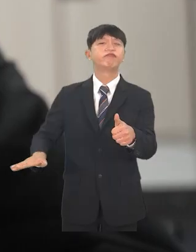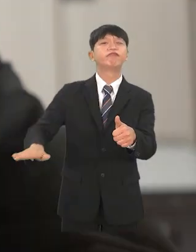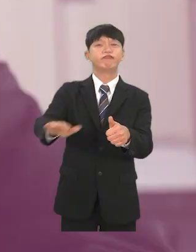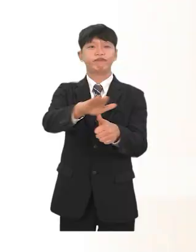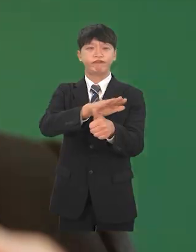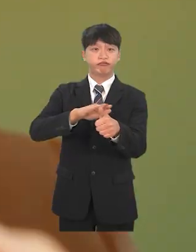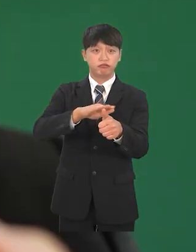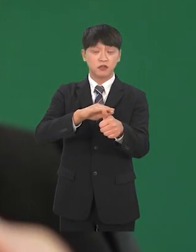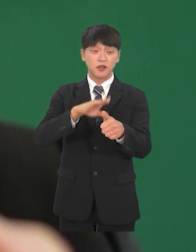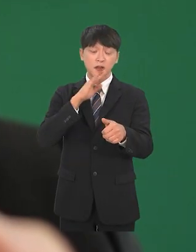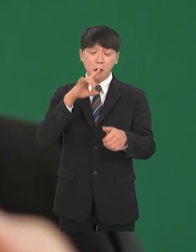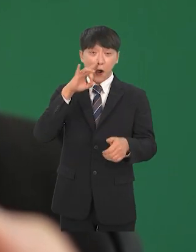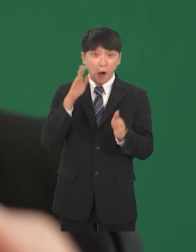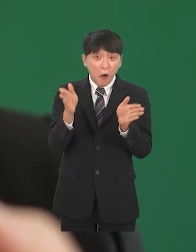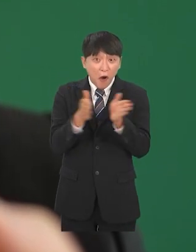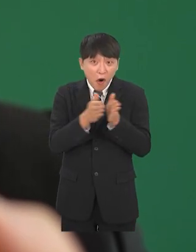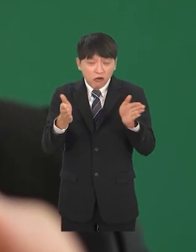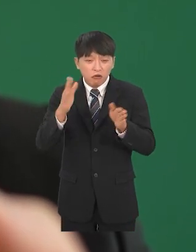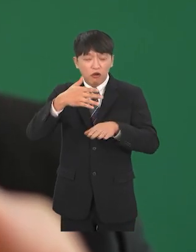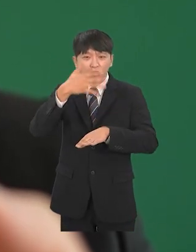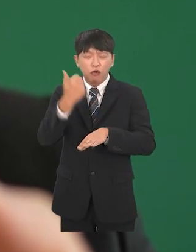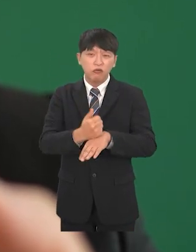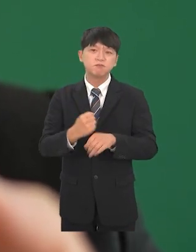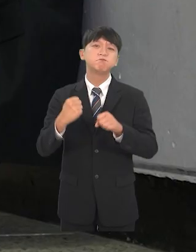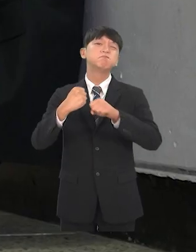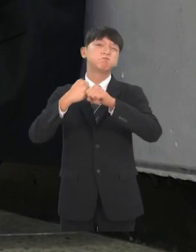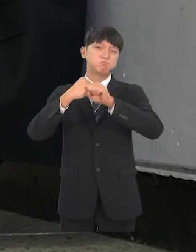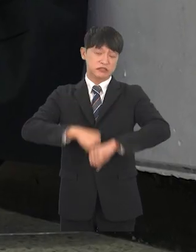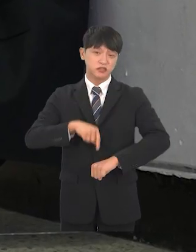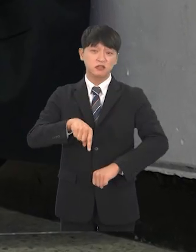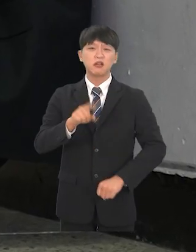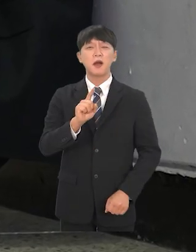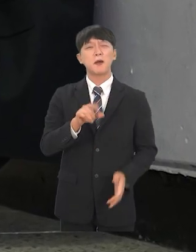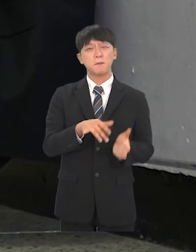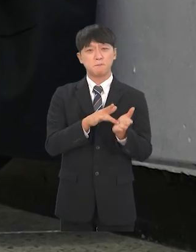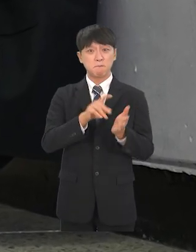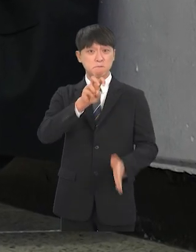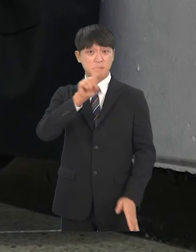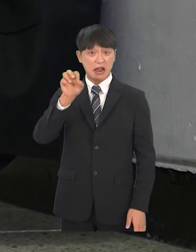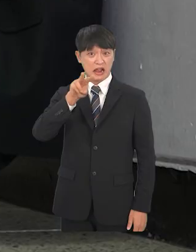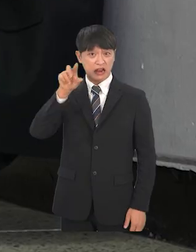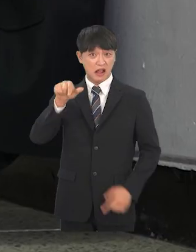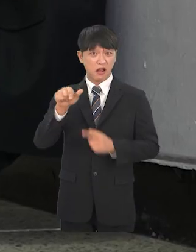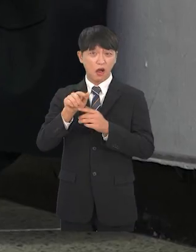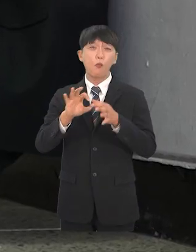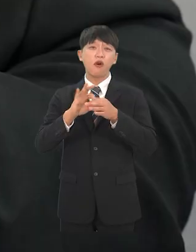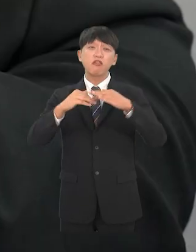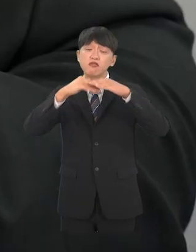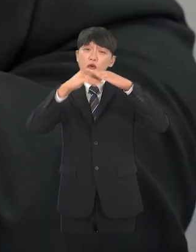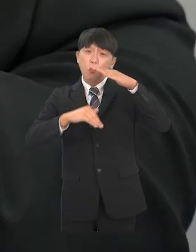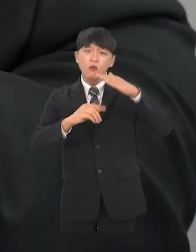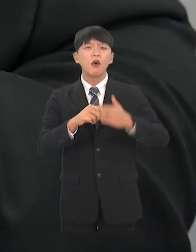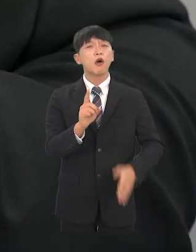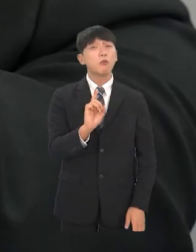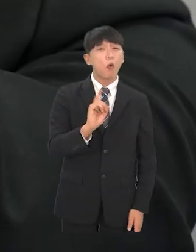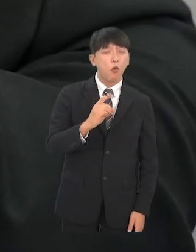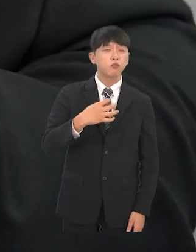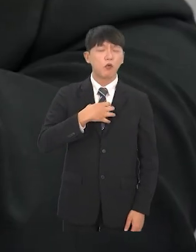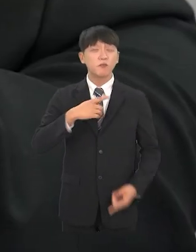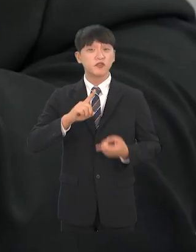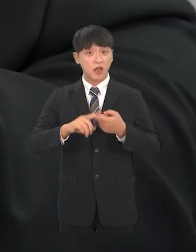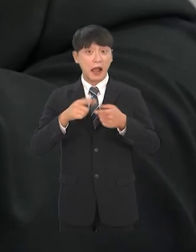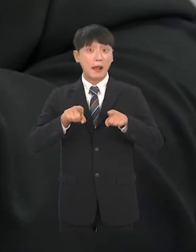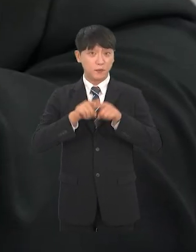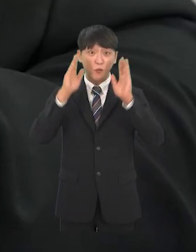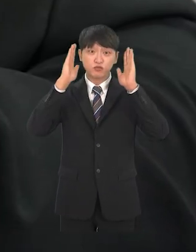있었다. 시작은 호기심이었지만 그 끝은 파멸이라는 마약. 지금부터 마약류 약물이란 무엇인지와 그